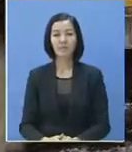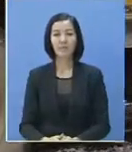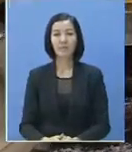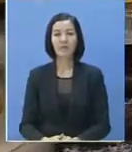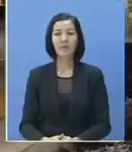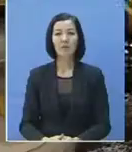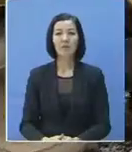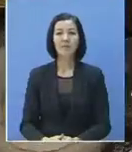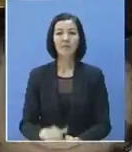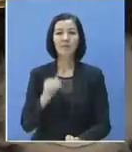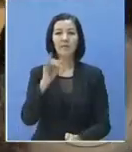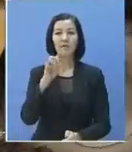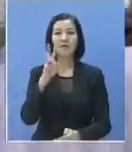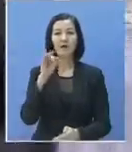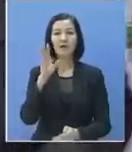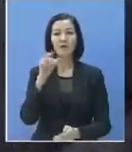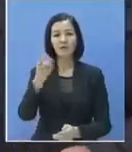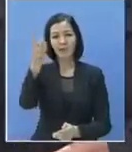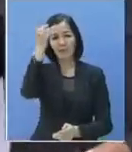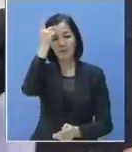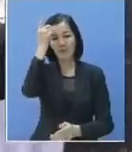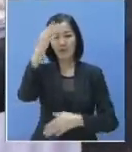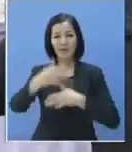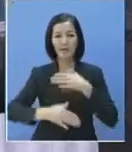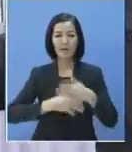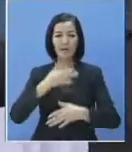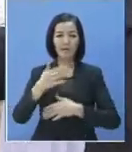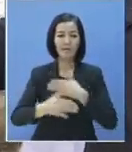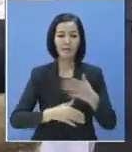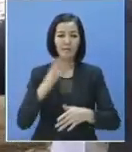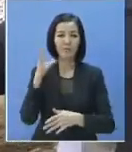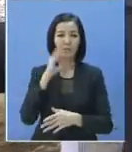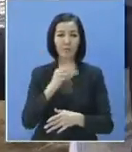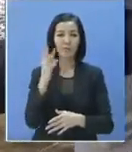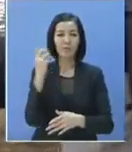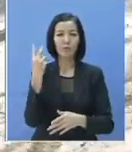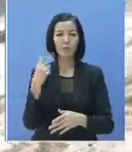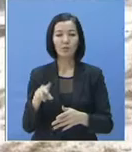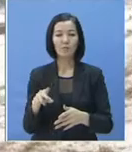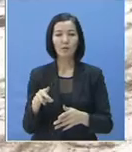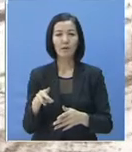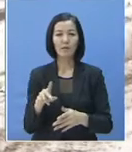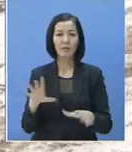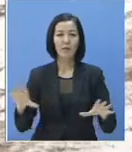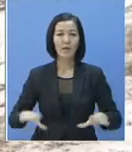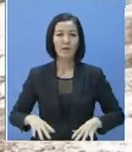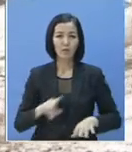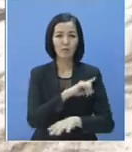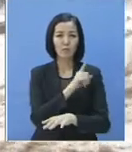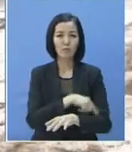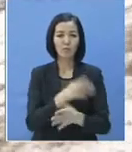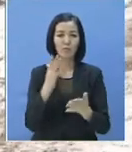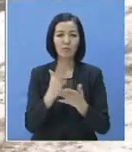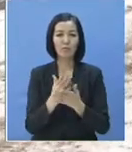Мынау Франц Кляйне, германиялық комбайн қарданда батпақтанда қорықпайды. 320 аттың күші бар, күніне 12-15